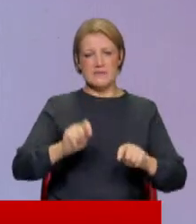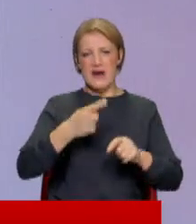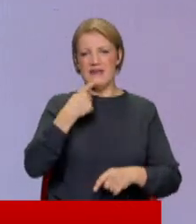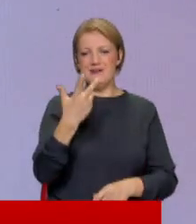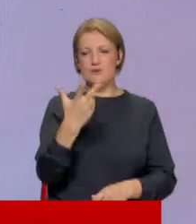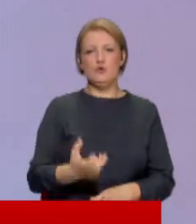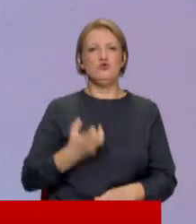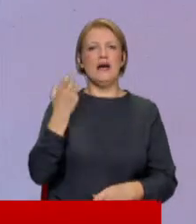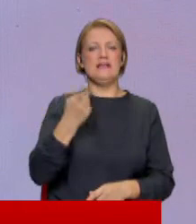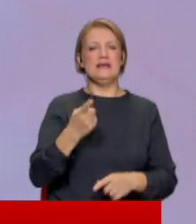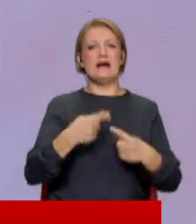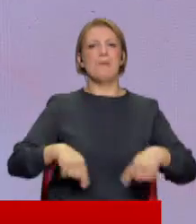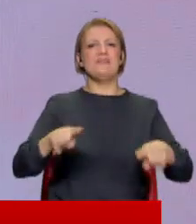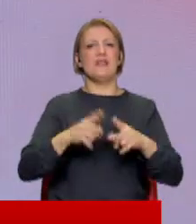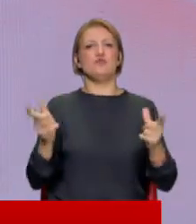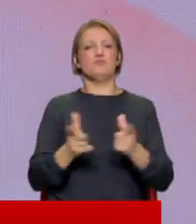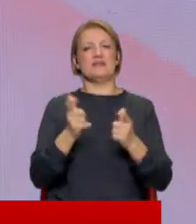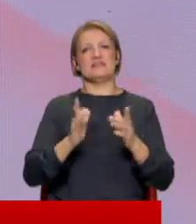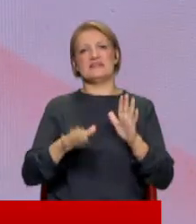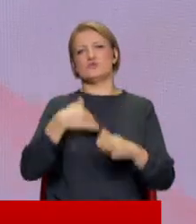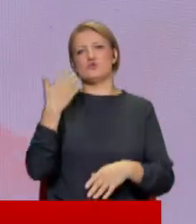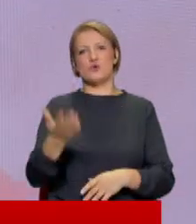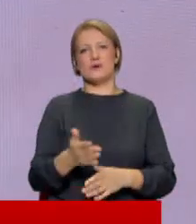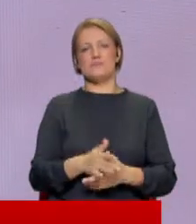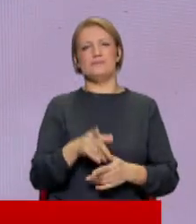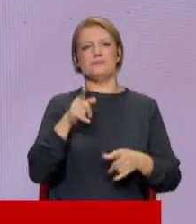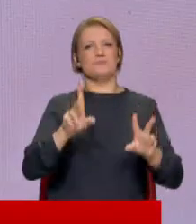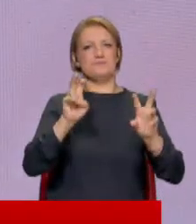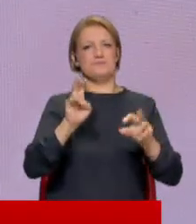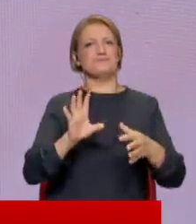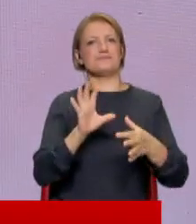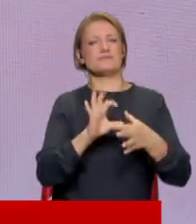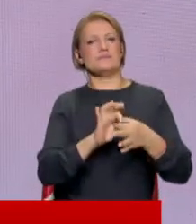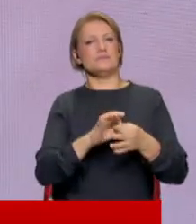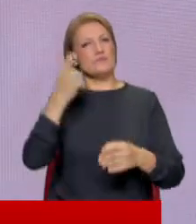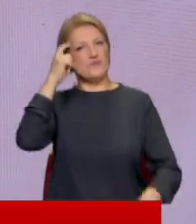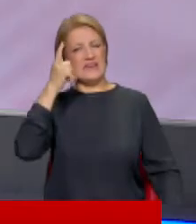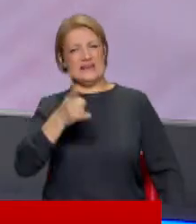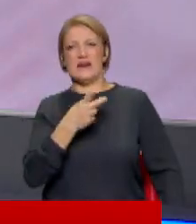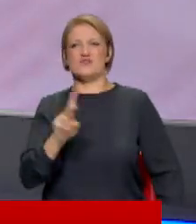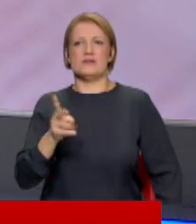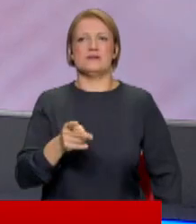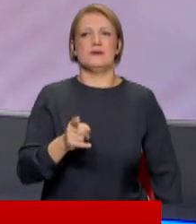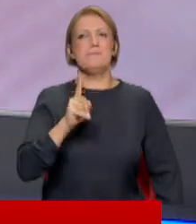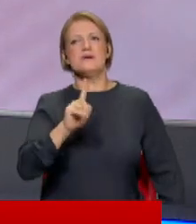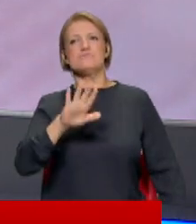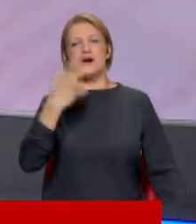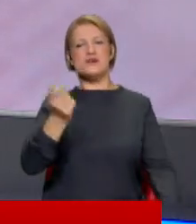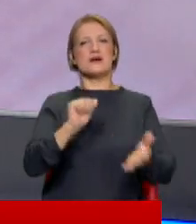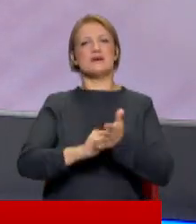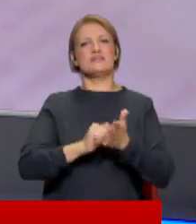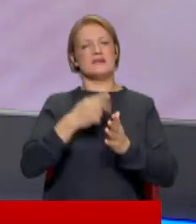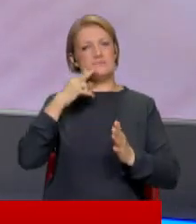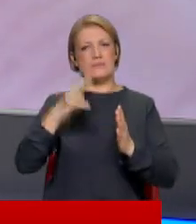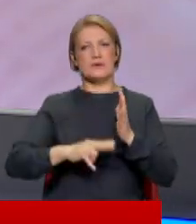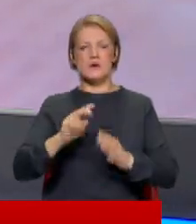dedi 3 saatlik kabine toplantısının ardından Bu konuyla ilgili görüşlerini de açıkladı bir başka gazeteden